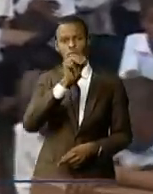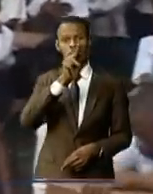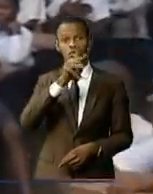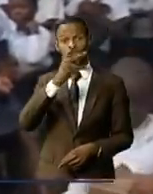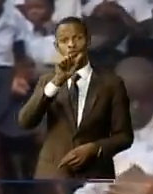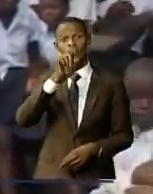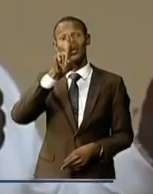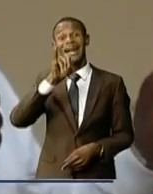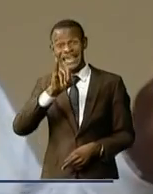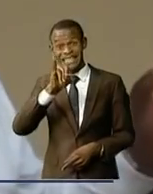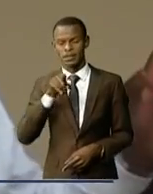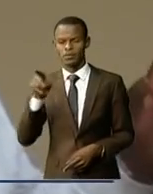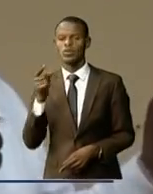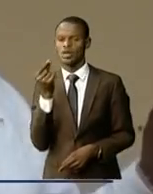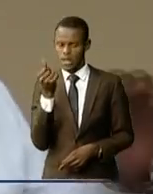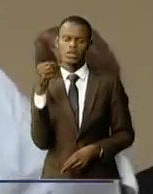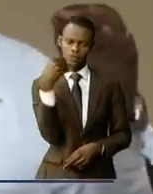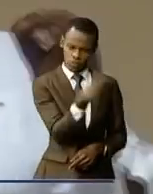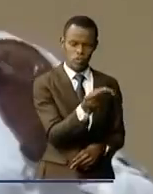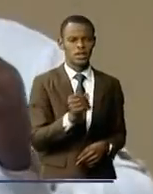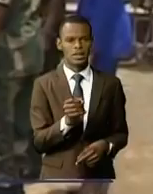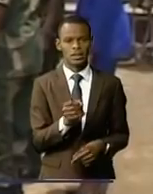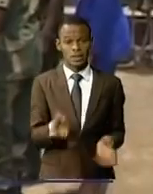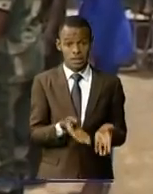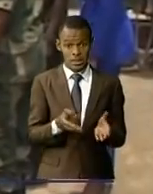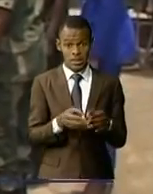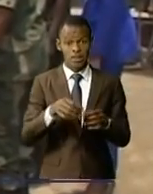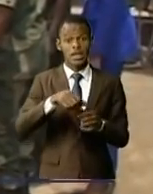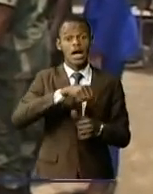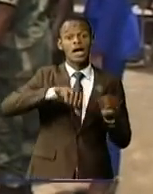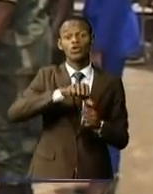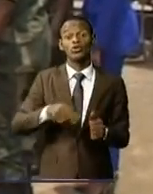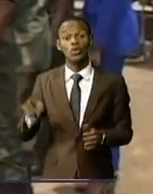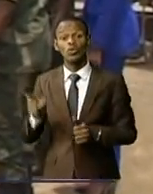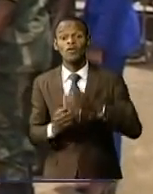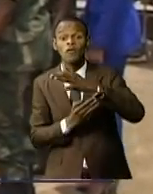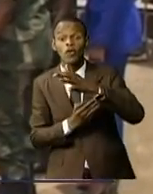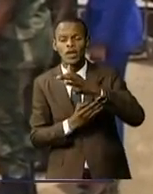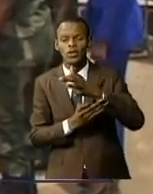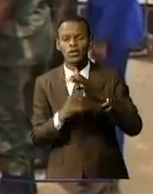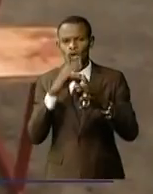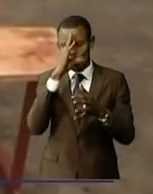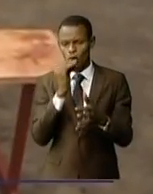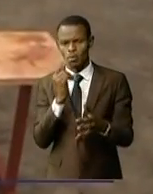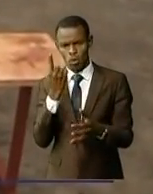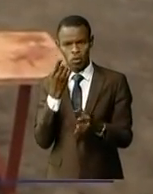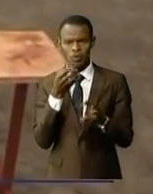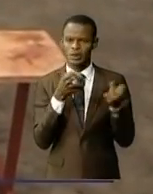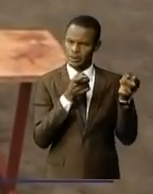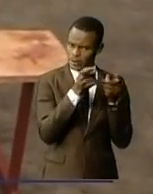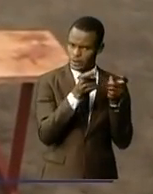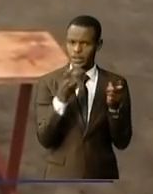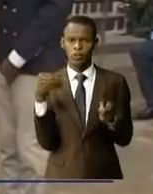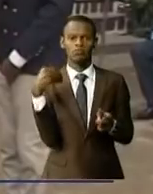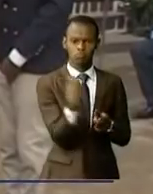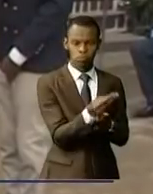est assurée par le révérend pasteur Dieudonné Mushaba. Ce geste témoigne le sens élevé du patriotisme qui